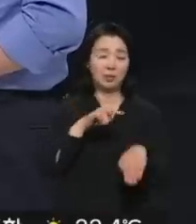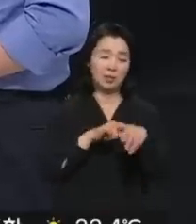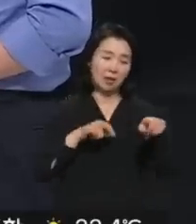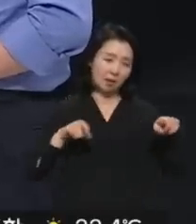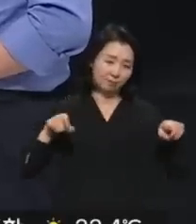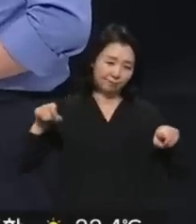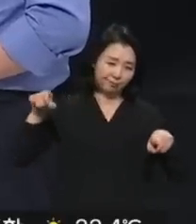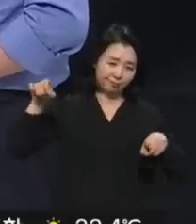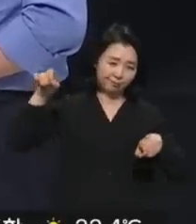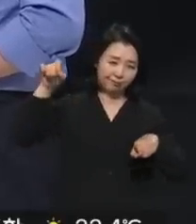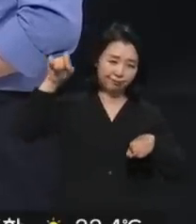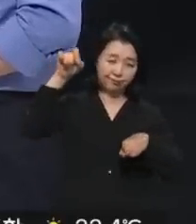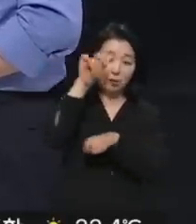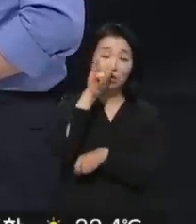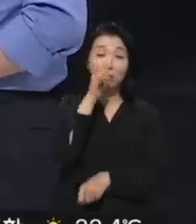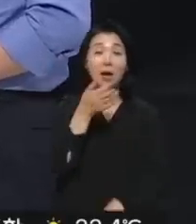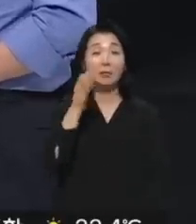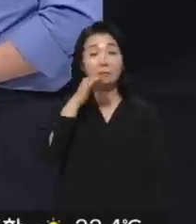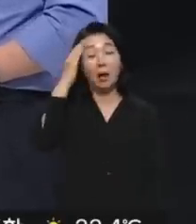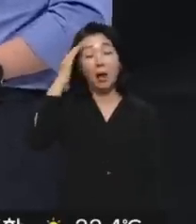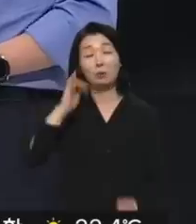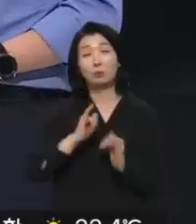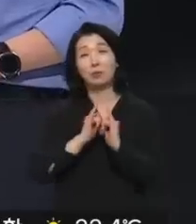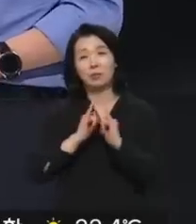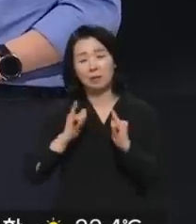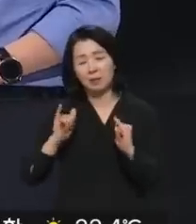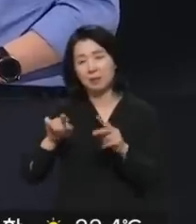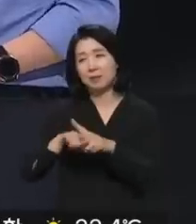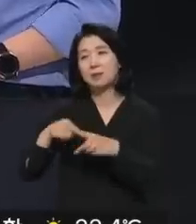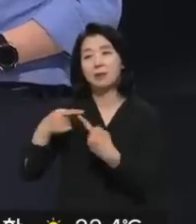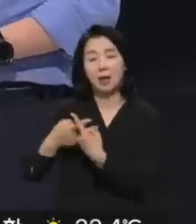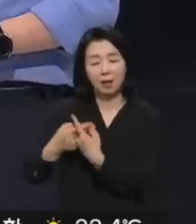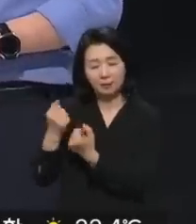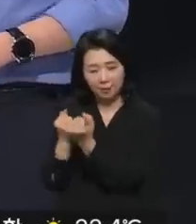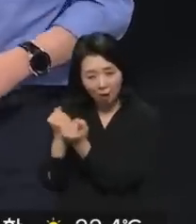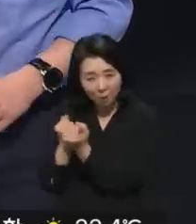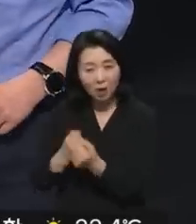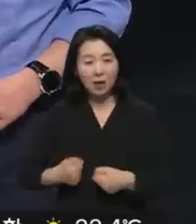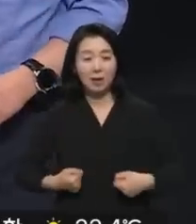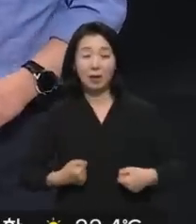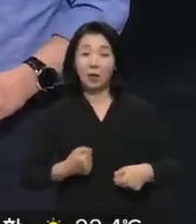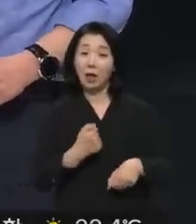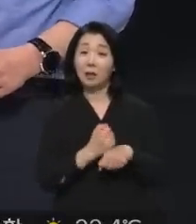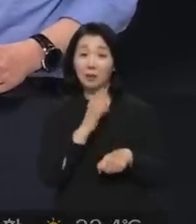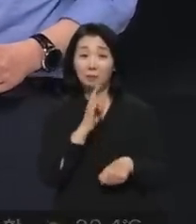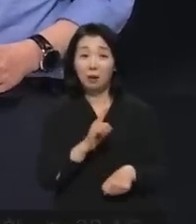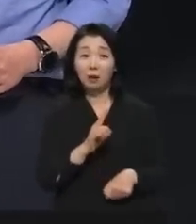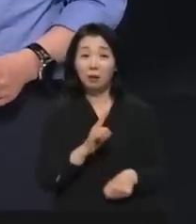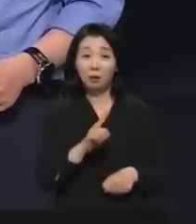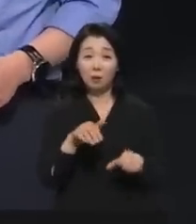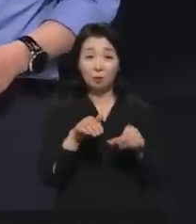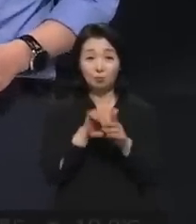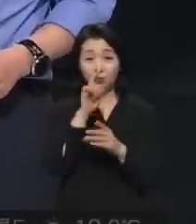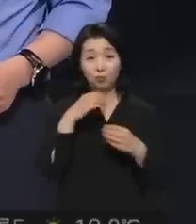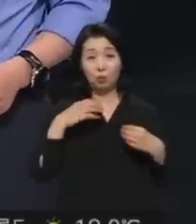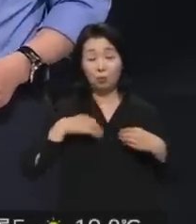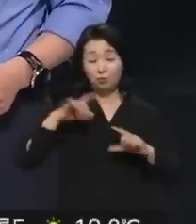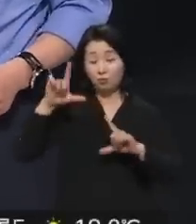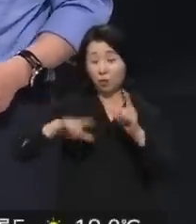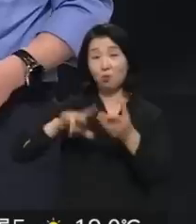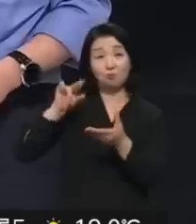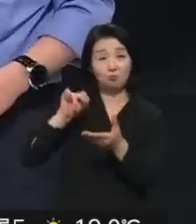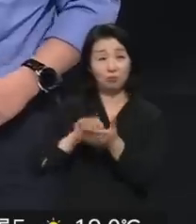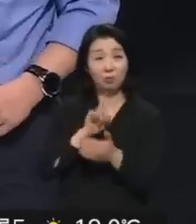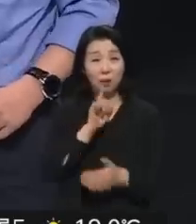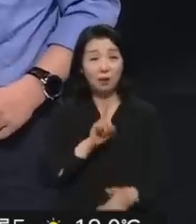시간이 걸리더라도 한국 국민의 이해를 구하겠다 이야기를 했다는 겁니다. 앞선 문재인 정부의 태도도